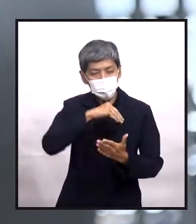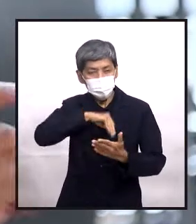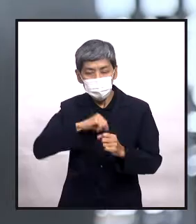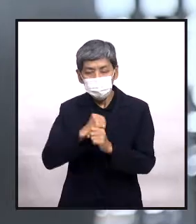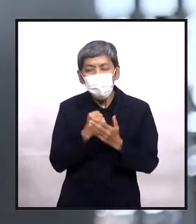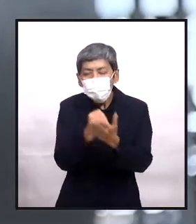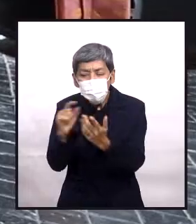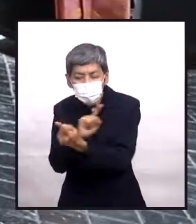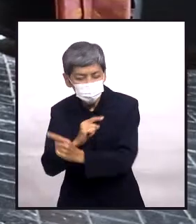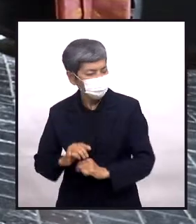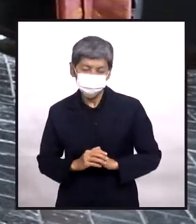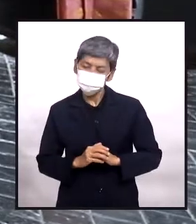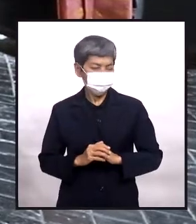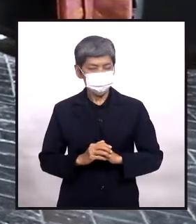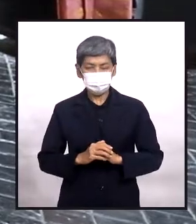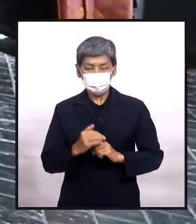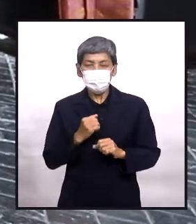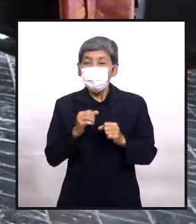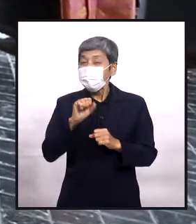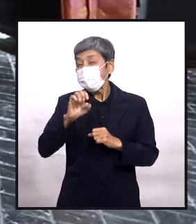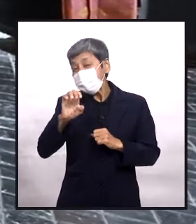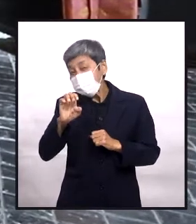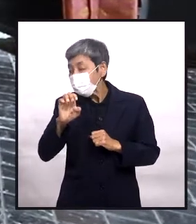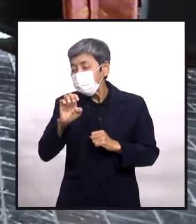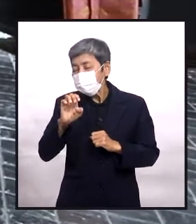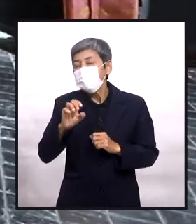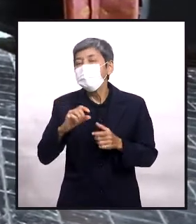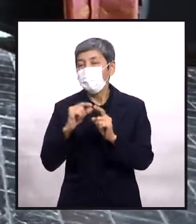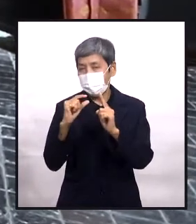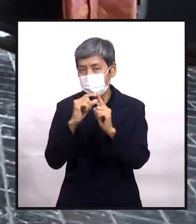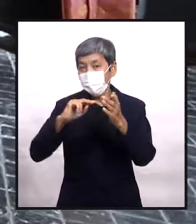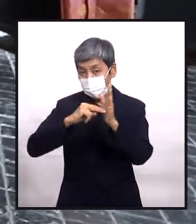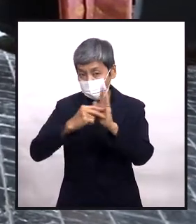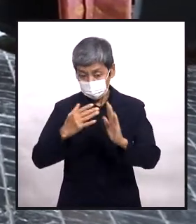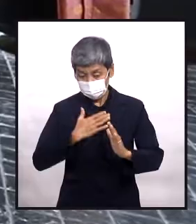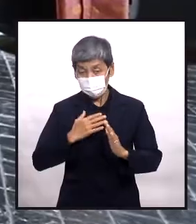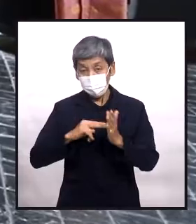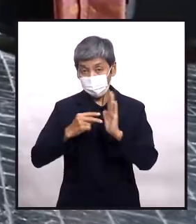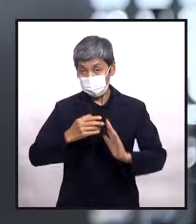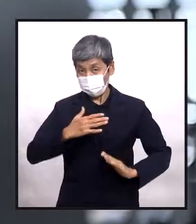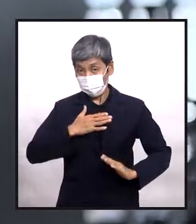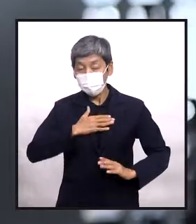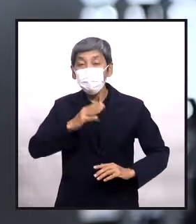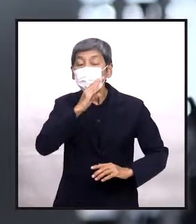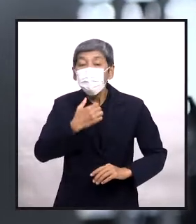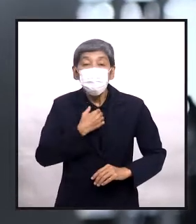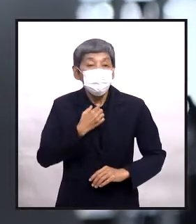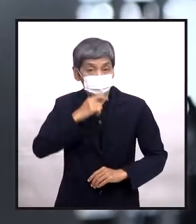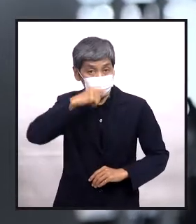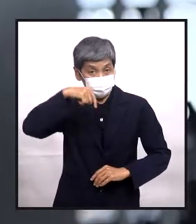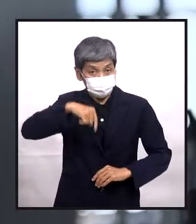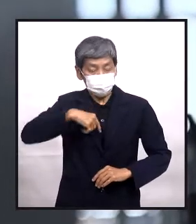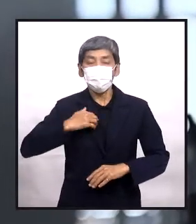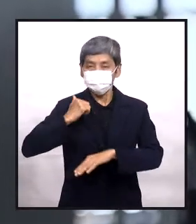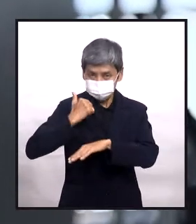มาช่วยสังคมนั้นไอ้ว่าเป็น SE มั้ยอยู่ที่คำจำกัดความแต่ถ้าผมจะวัดความเองเนี่ยถ้าของบ้านเราเนี่ย